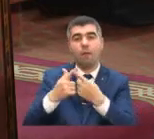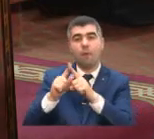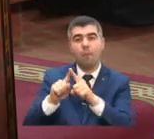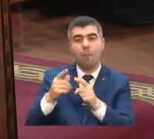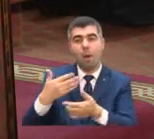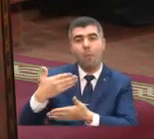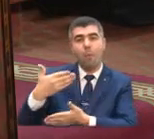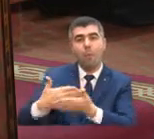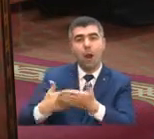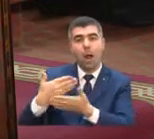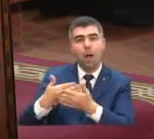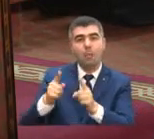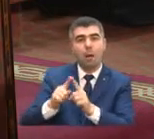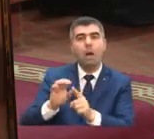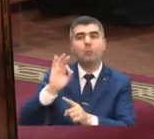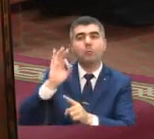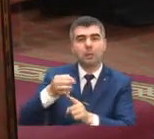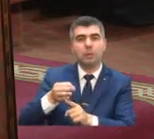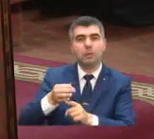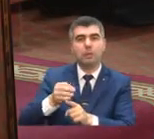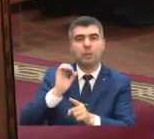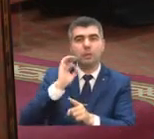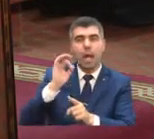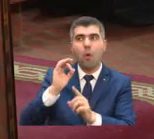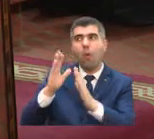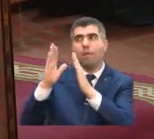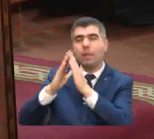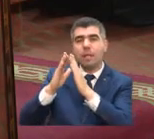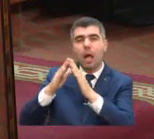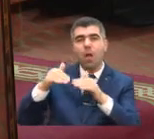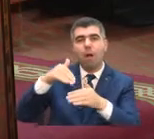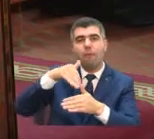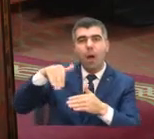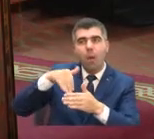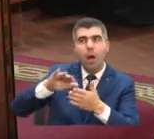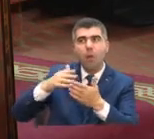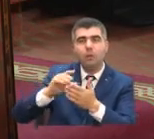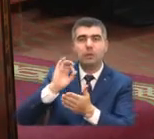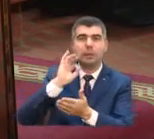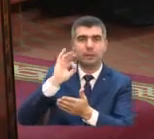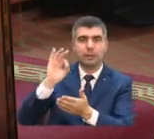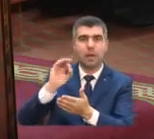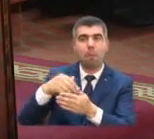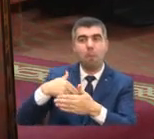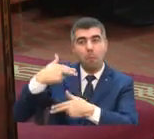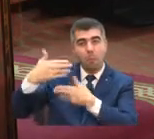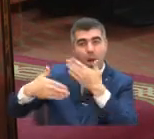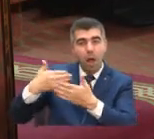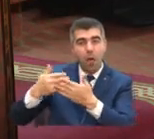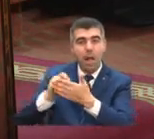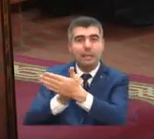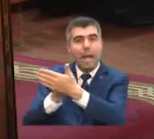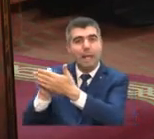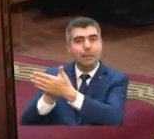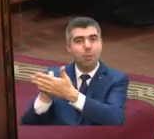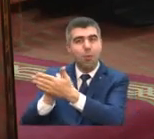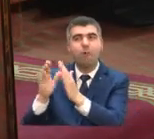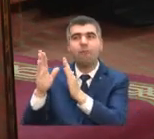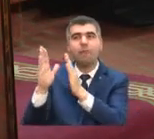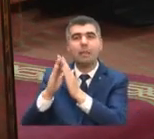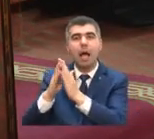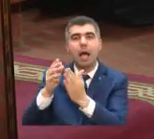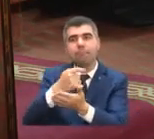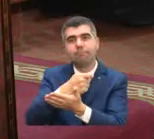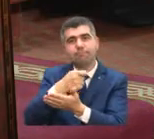يثبت أحقية ديالو باش يستافد من دور الصفيح. باش نكونوا صراحة كنحاولوا ما امكن اننا نفرقوا